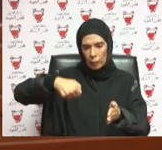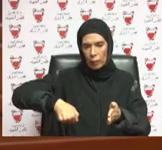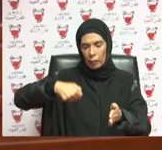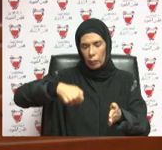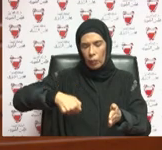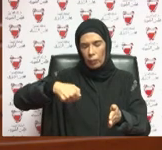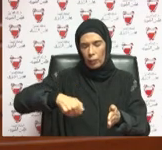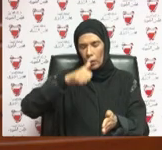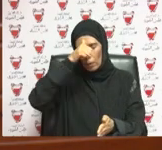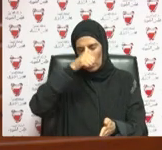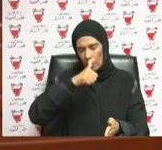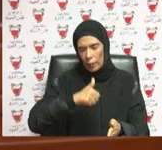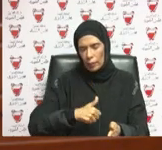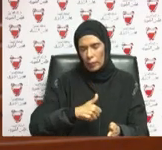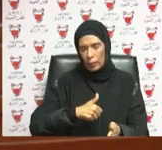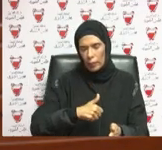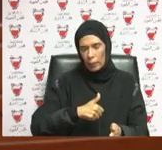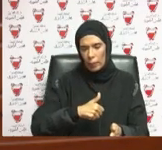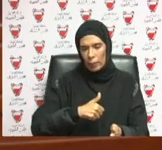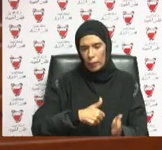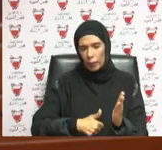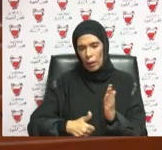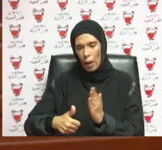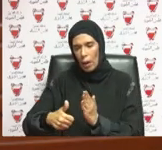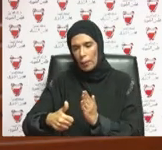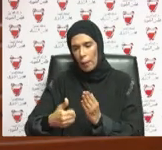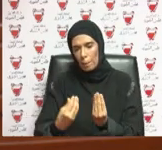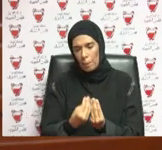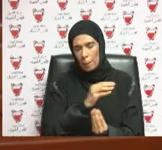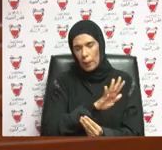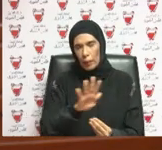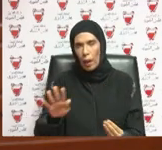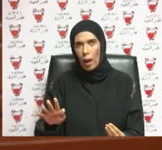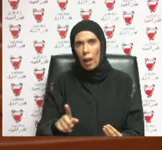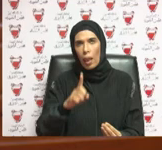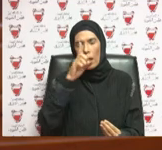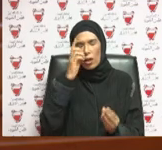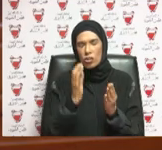للوطن قيادة وشعبا، وأدعو الله العلي القدير